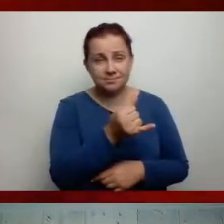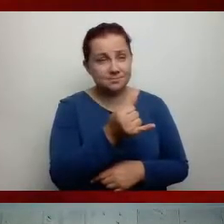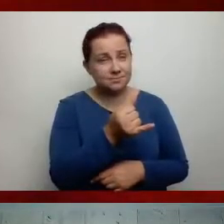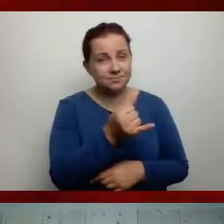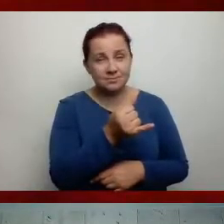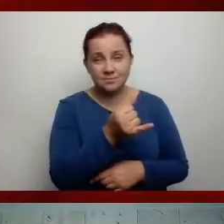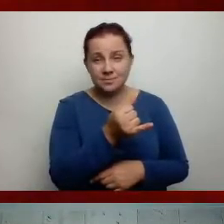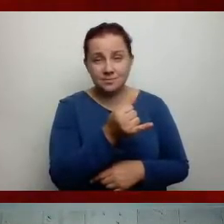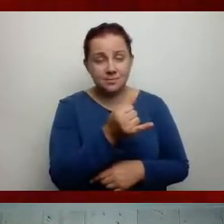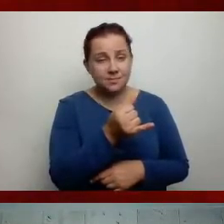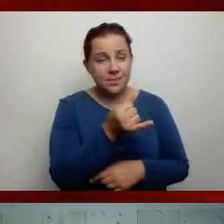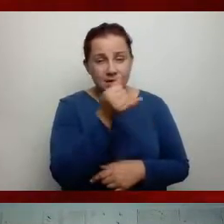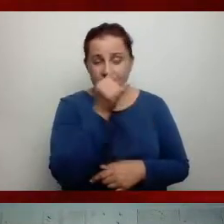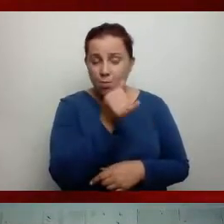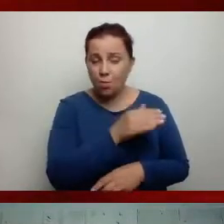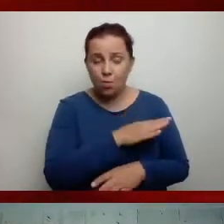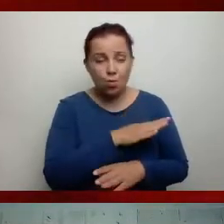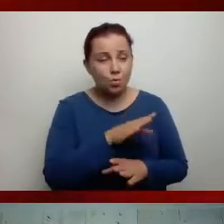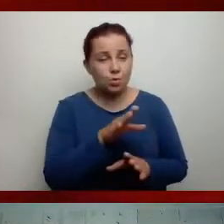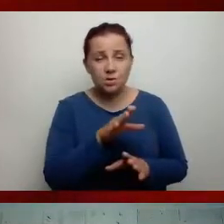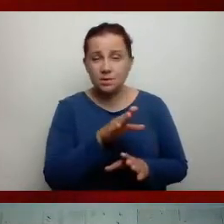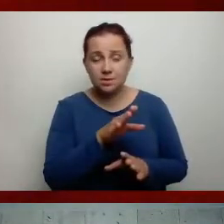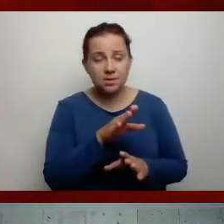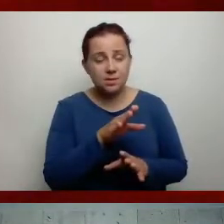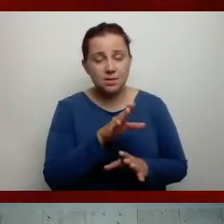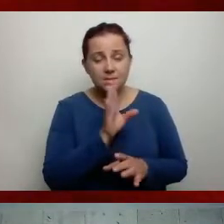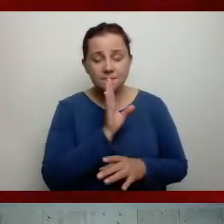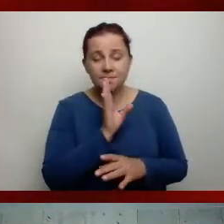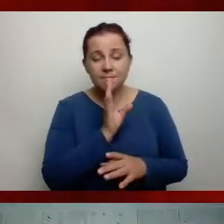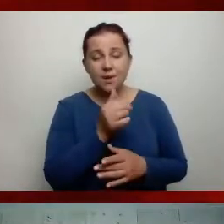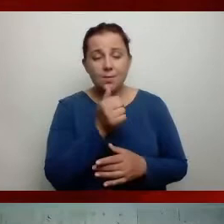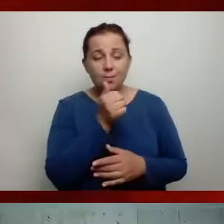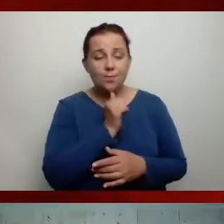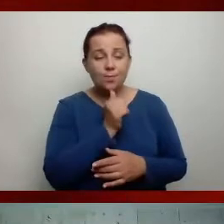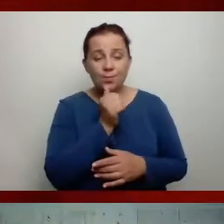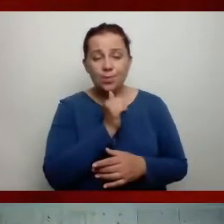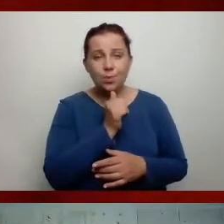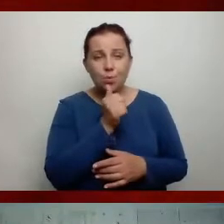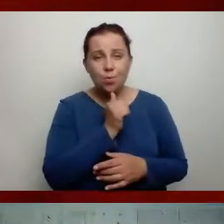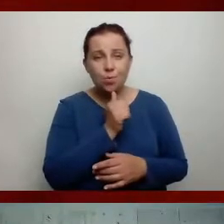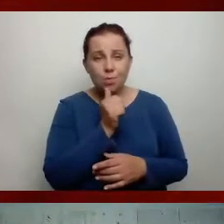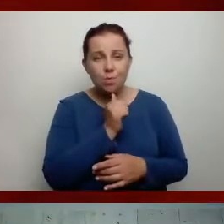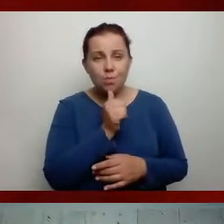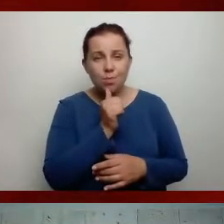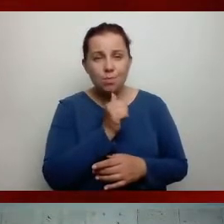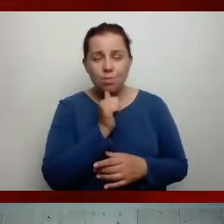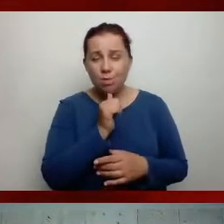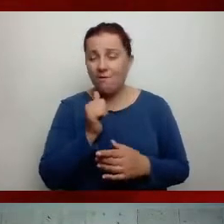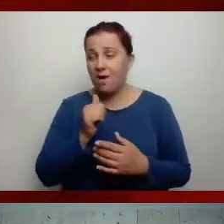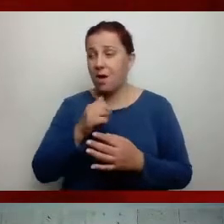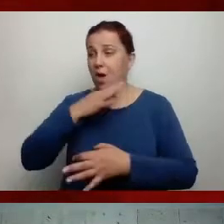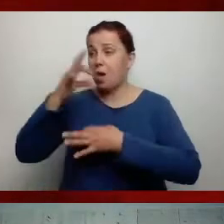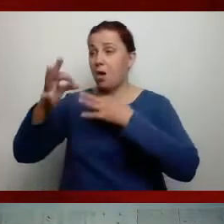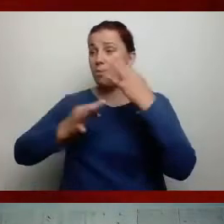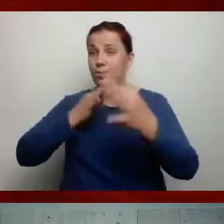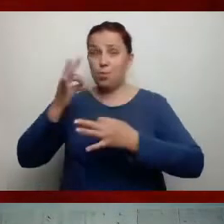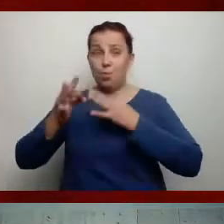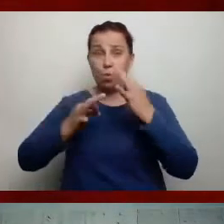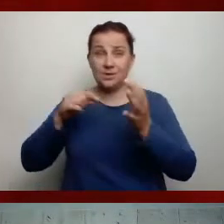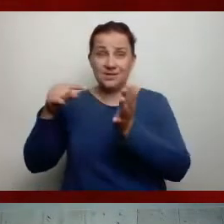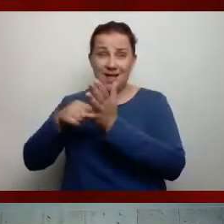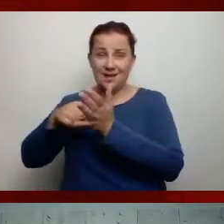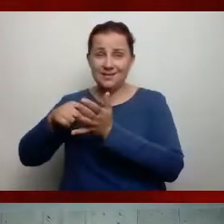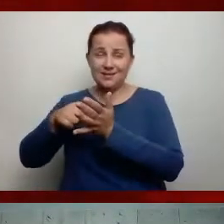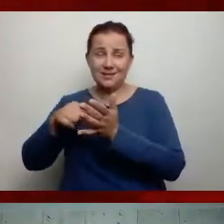odbierać czy przyporządkować, czy próbować wykorzystać piosenki Autoportret Witkacego w